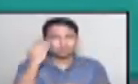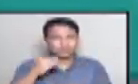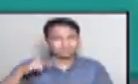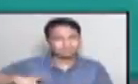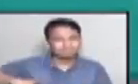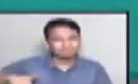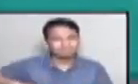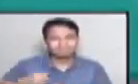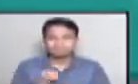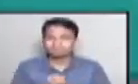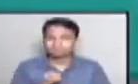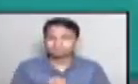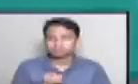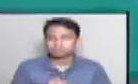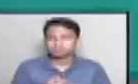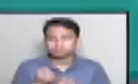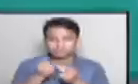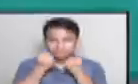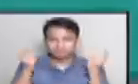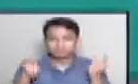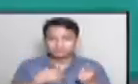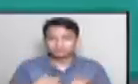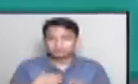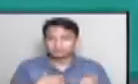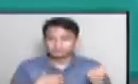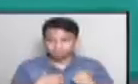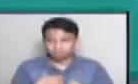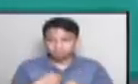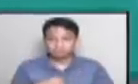na sahod at nang malaman na nagsumbong dito,